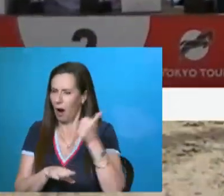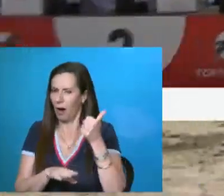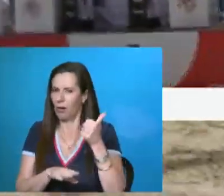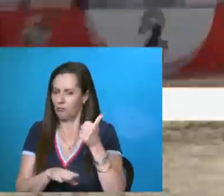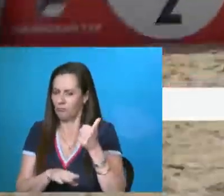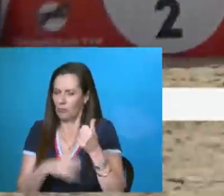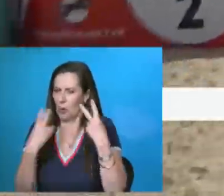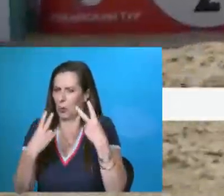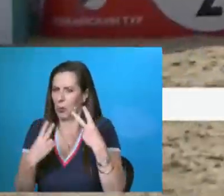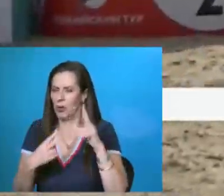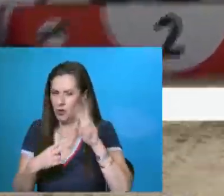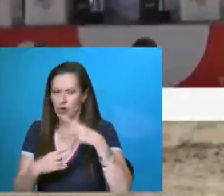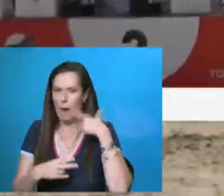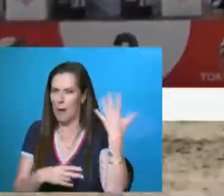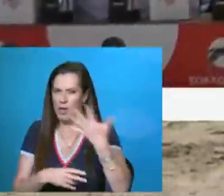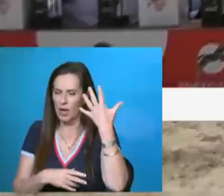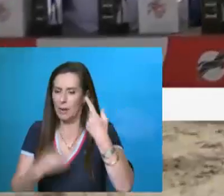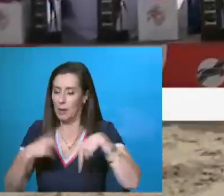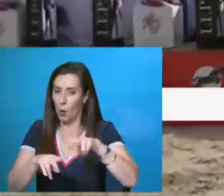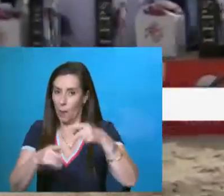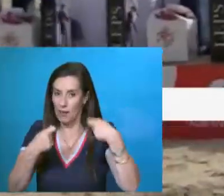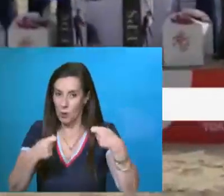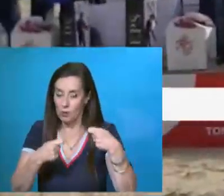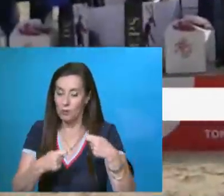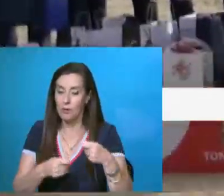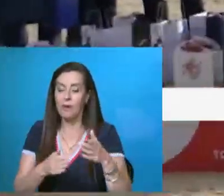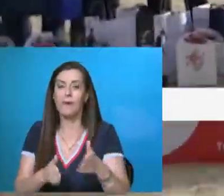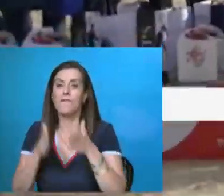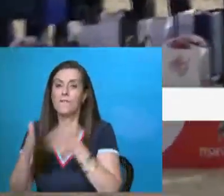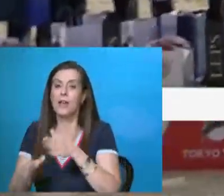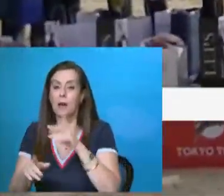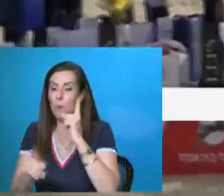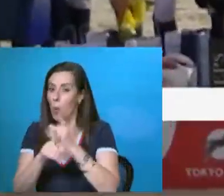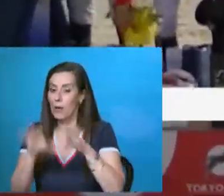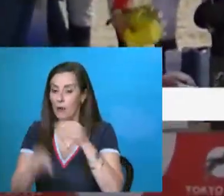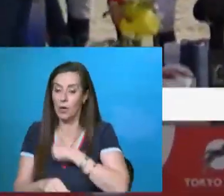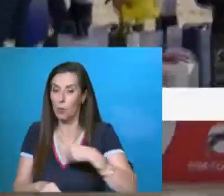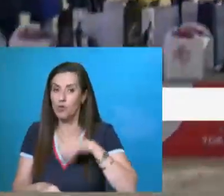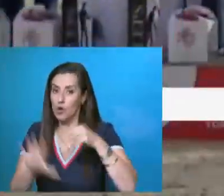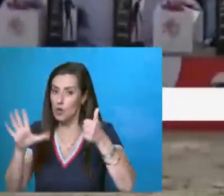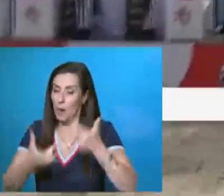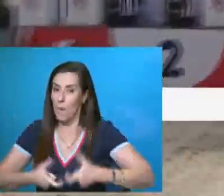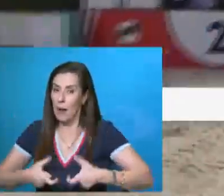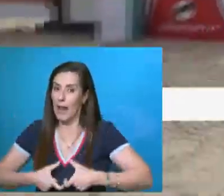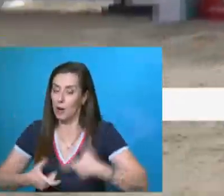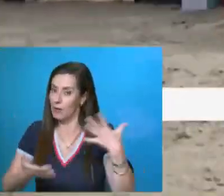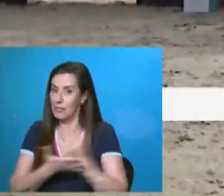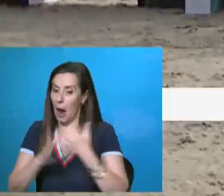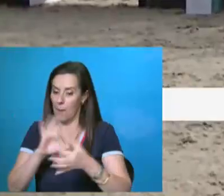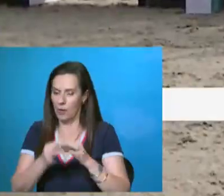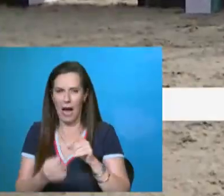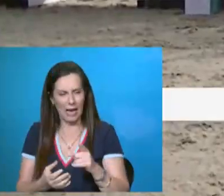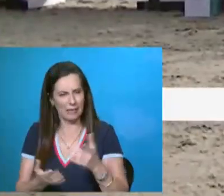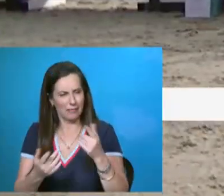שנים בתחום הסוסים, ומול נבחרת פולין, שיש לה 6 מדליות אולימפיות. טוב, תנסה להסביר